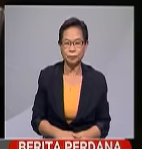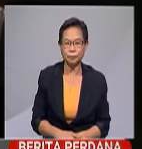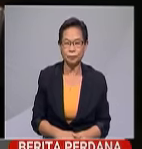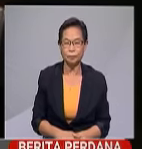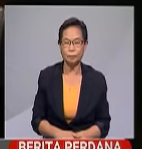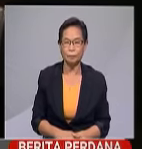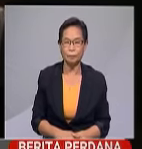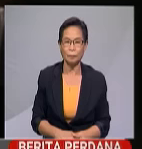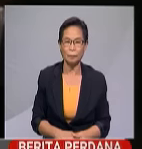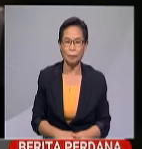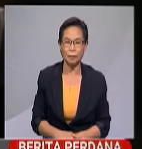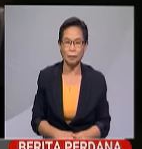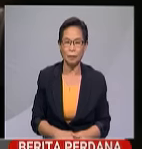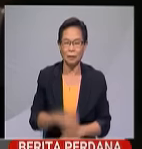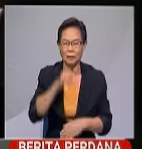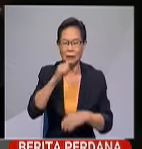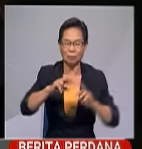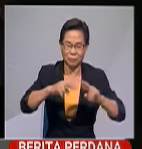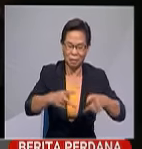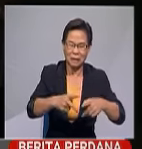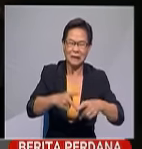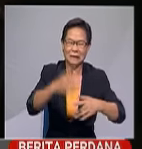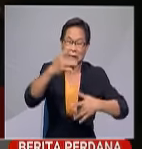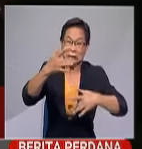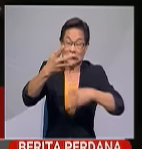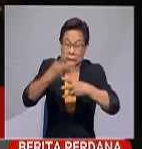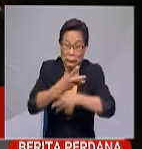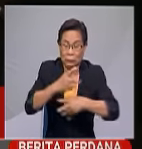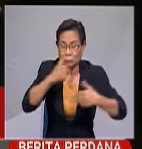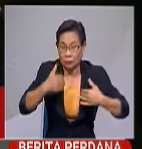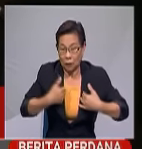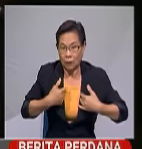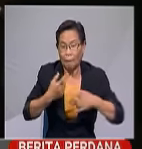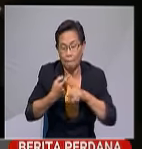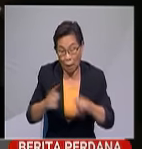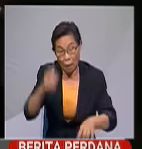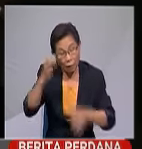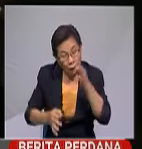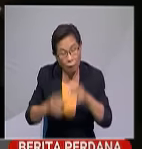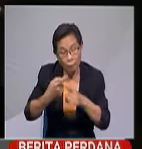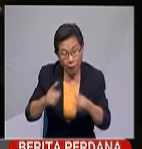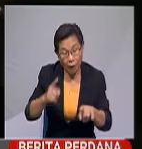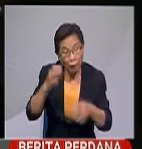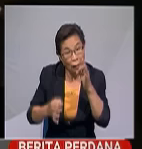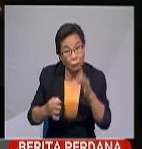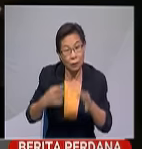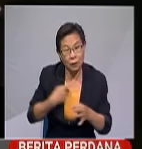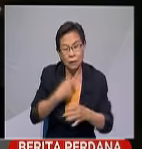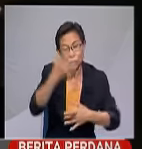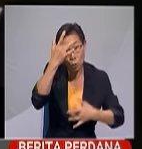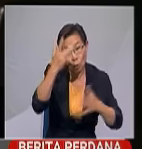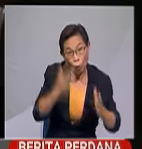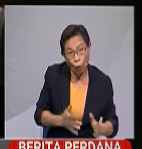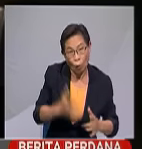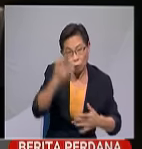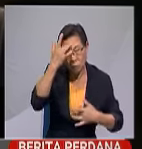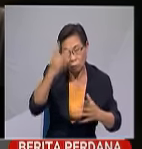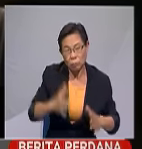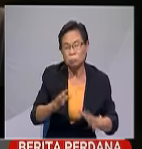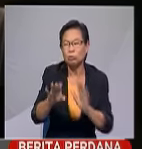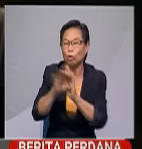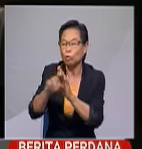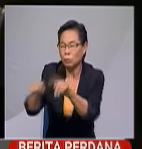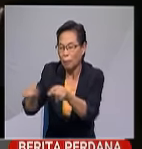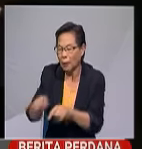mendatangkan apa-apa komplikasi yang serius. Dan malah kalau pesakit, katalah tempat itu tak ada ubat